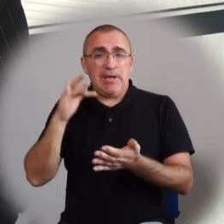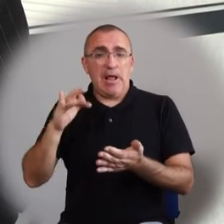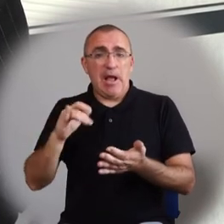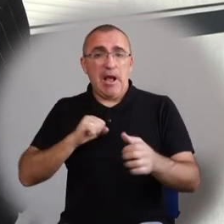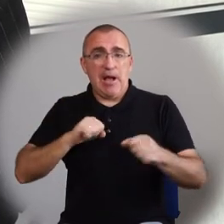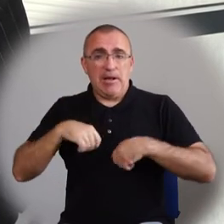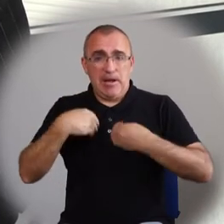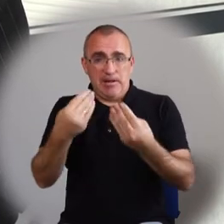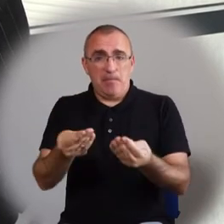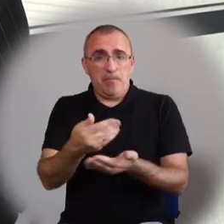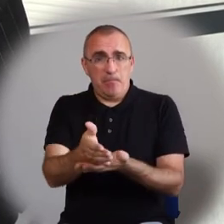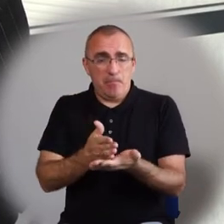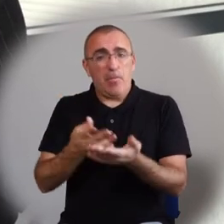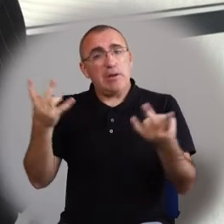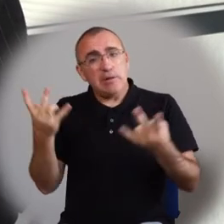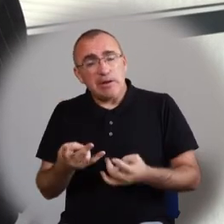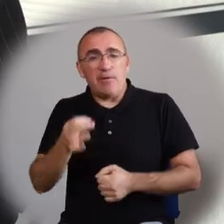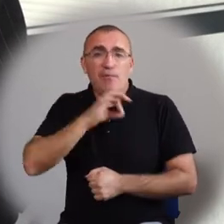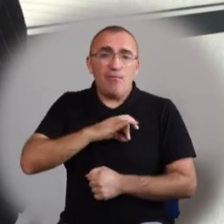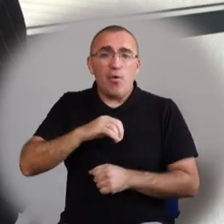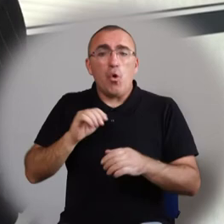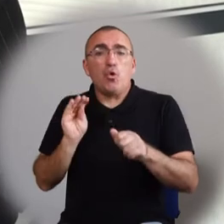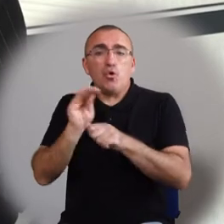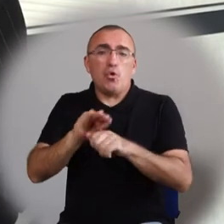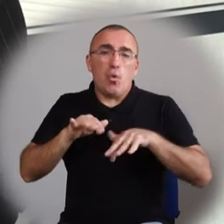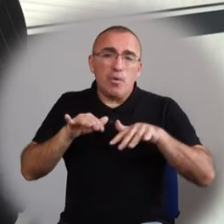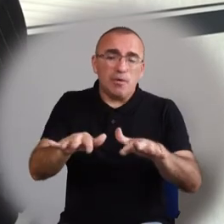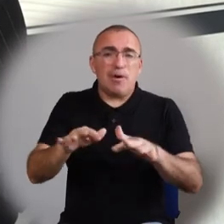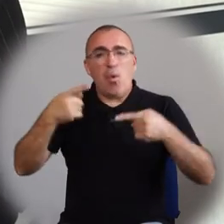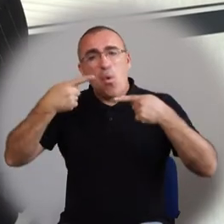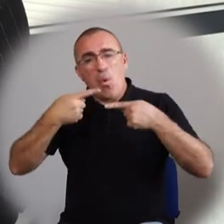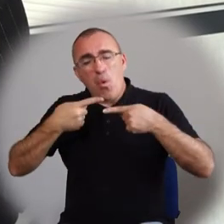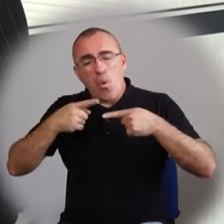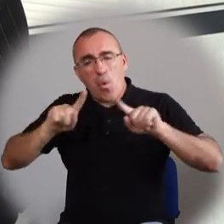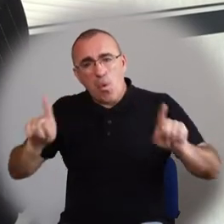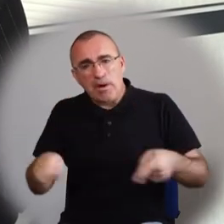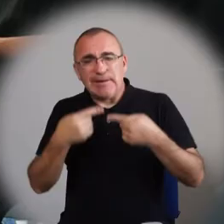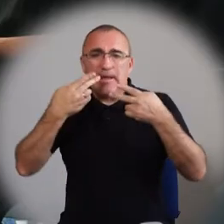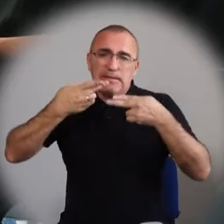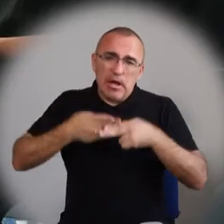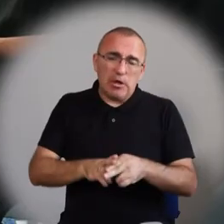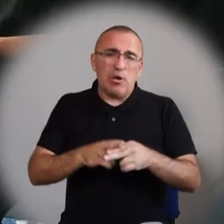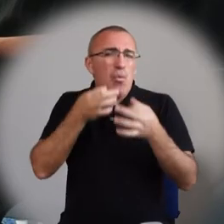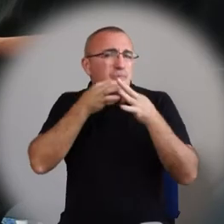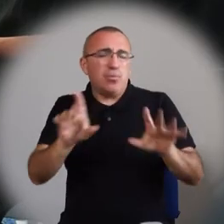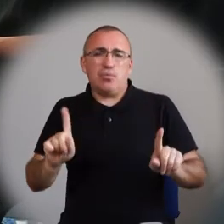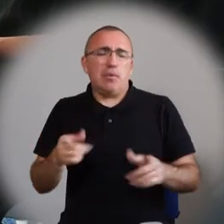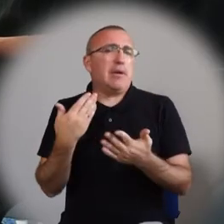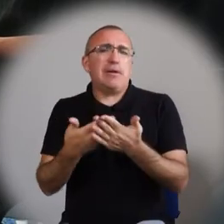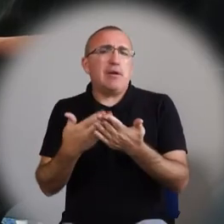вашого центру надання адміністративних послуг, чи треба вам вживати якихось додаткових заходів, організаційних, технічних, ну